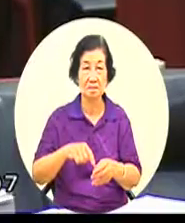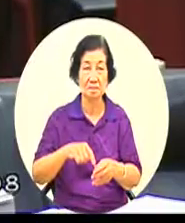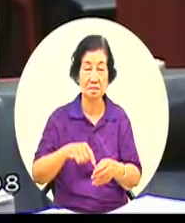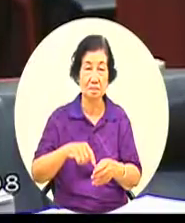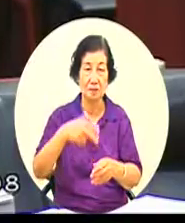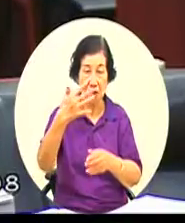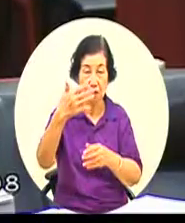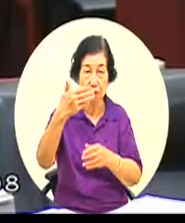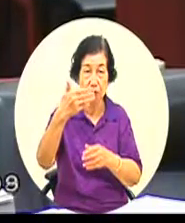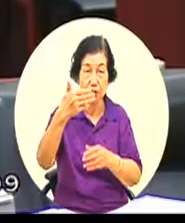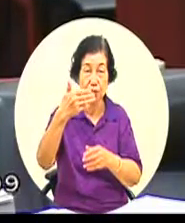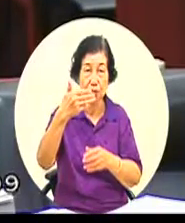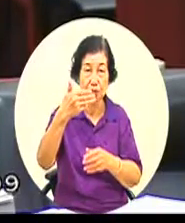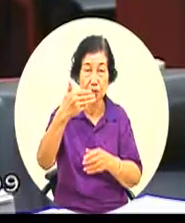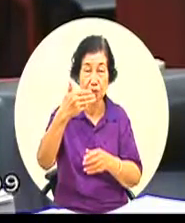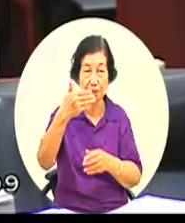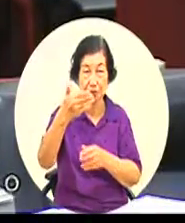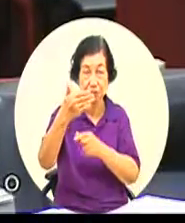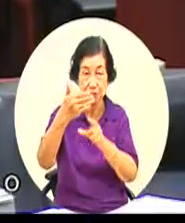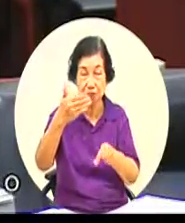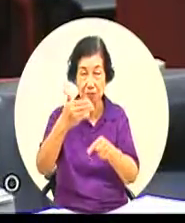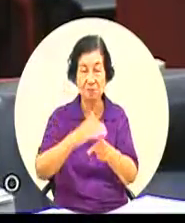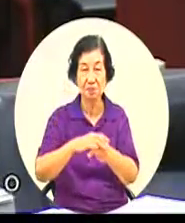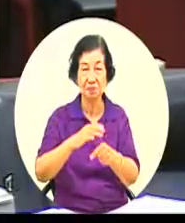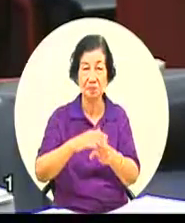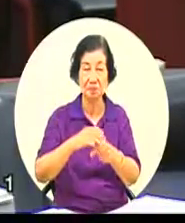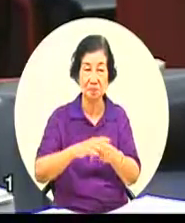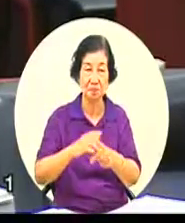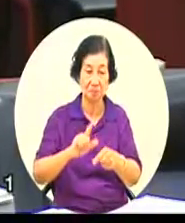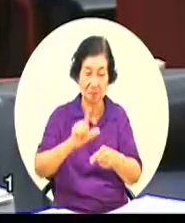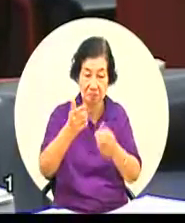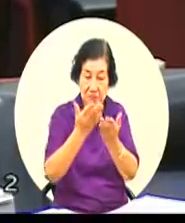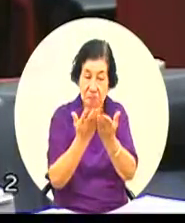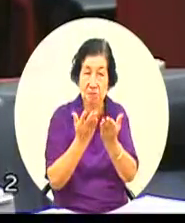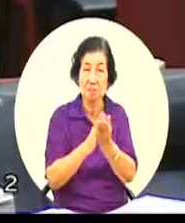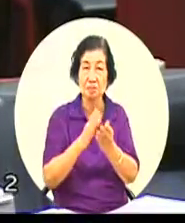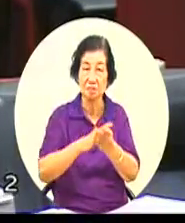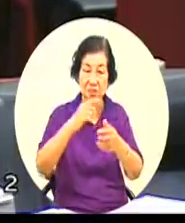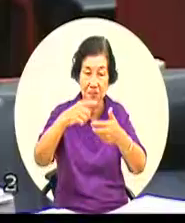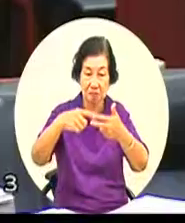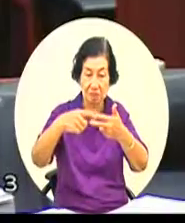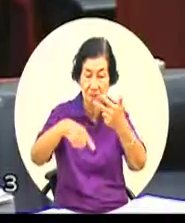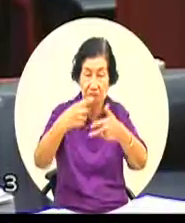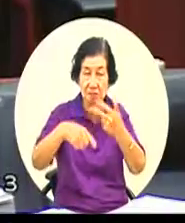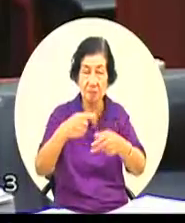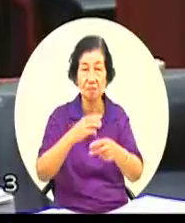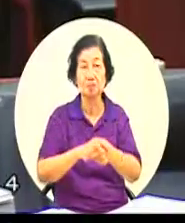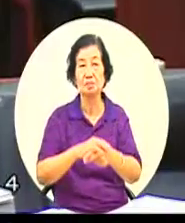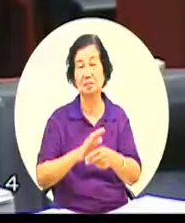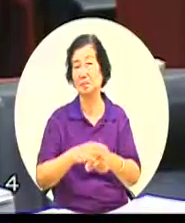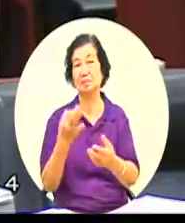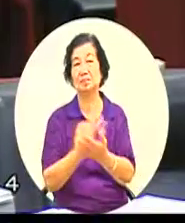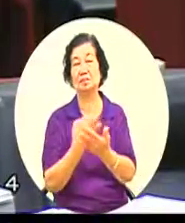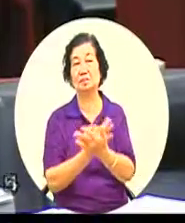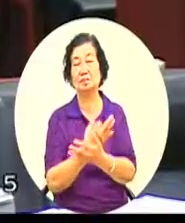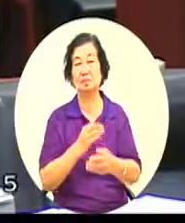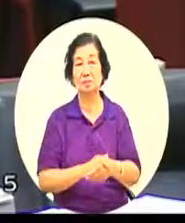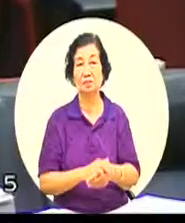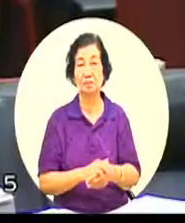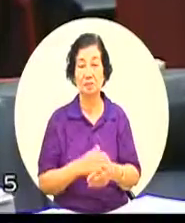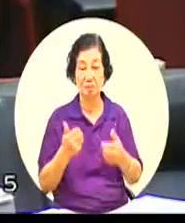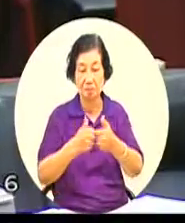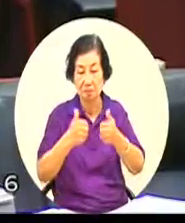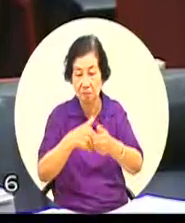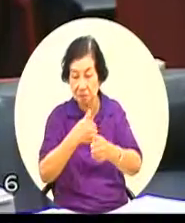拜，所以讲我请考虑这个问题啦。但是我捌甲伊斯坦代议员谈起这个问题，伊讲